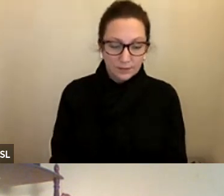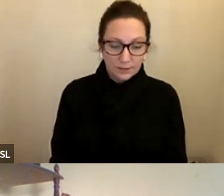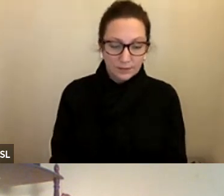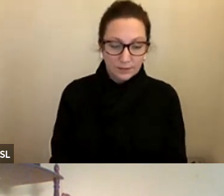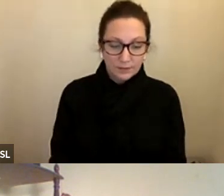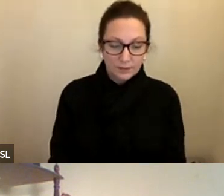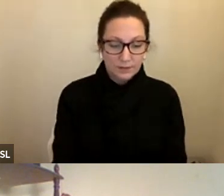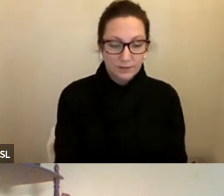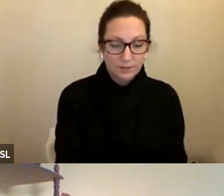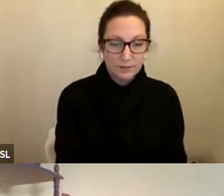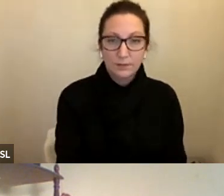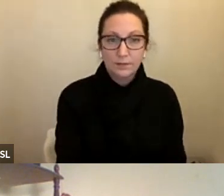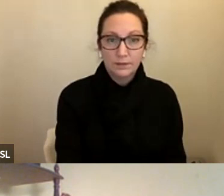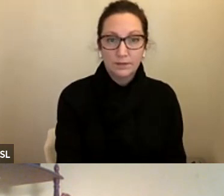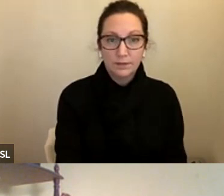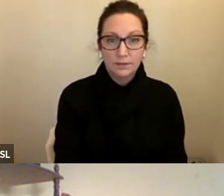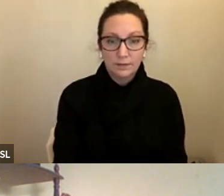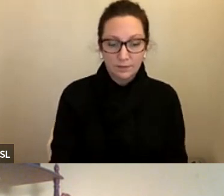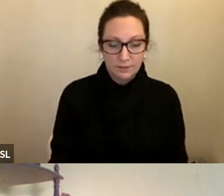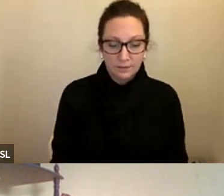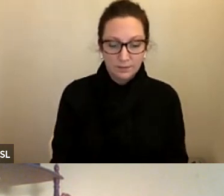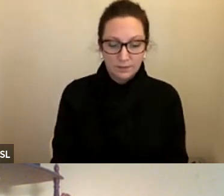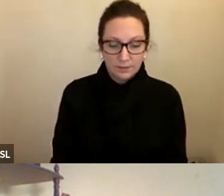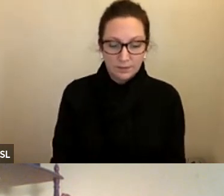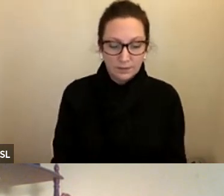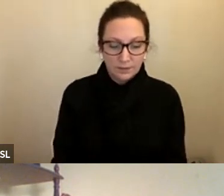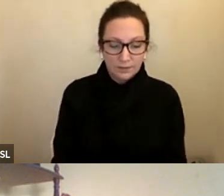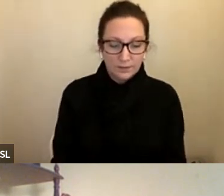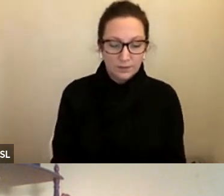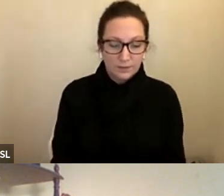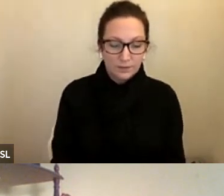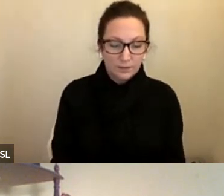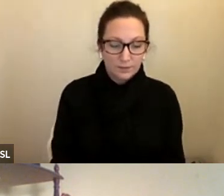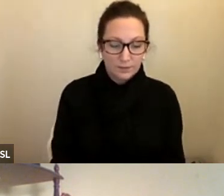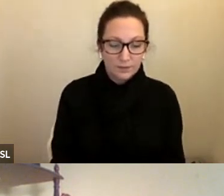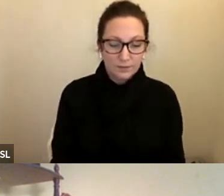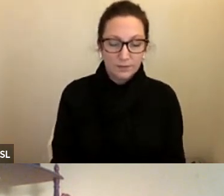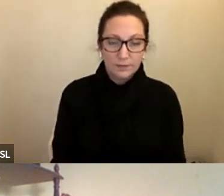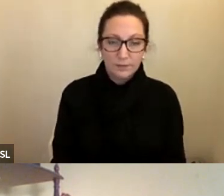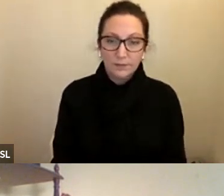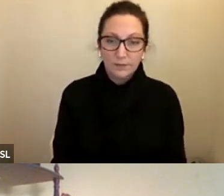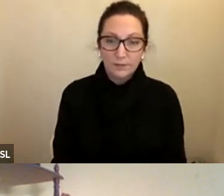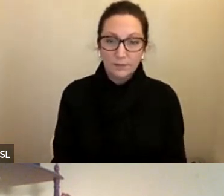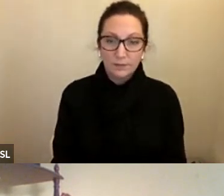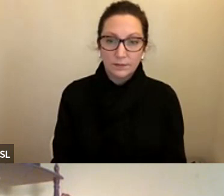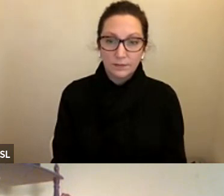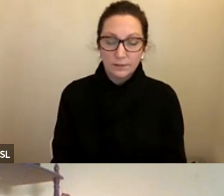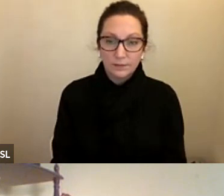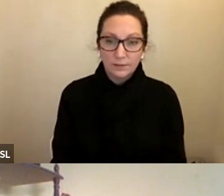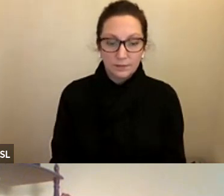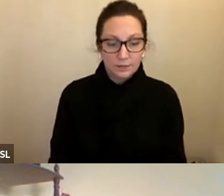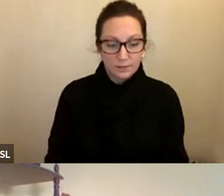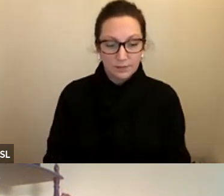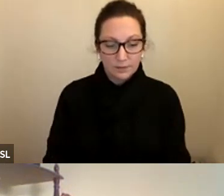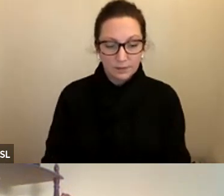擇咧廣東話嘅頻道咧，請你喺呢個 Zoom 嘅畫面下邊咧有一個地球儀嘅標誌，撳落去之後咧你